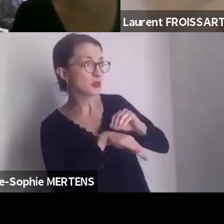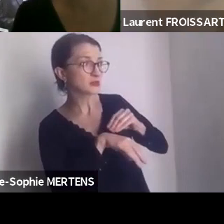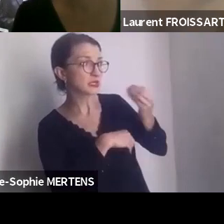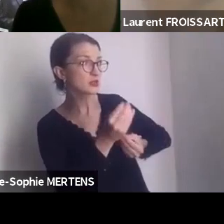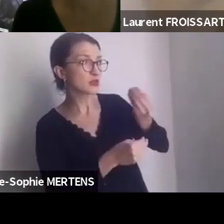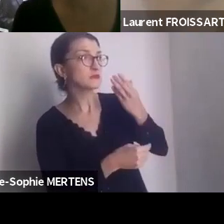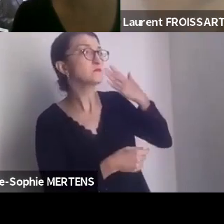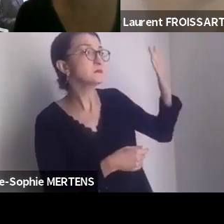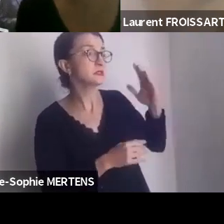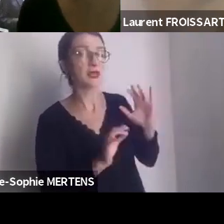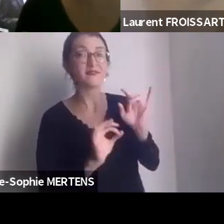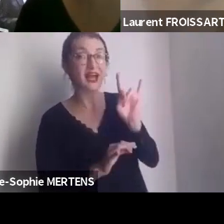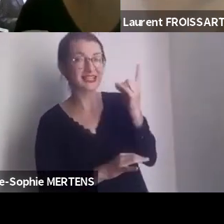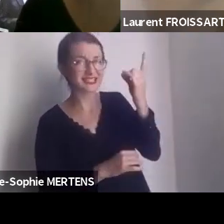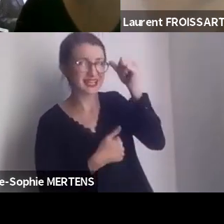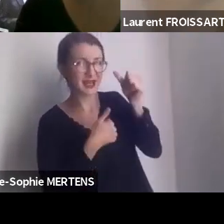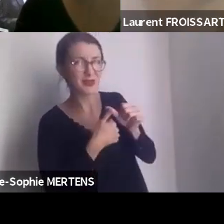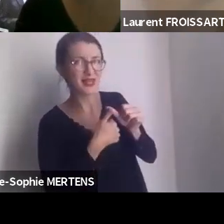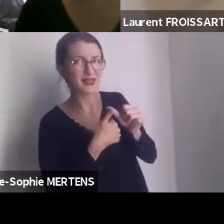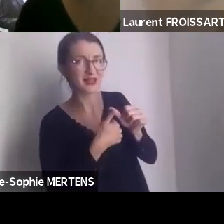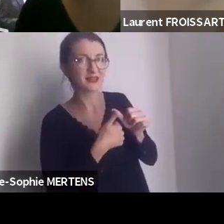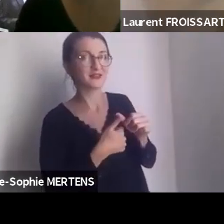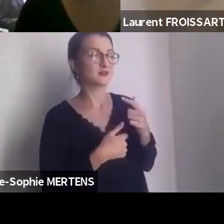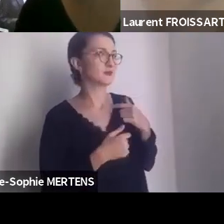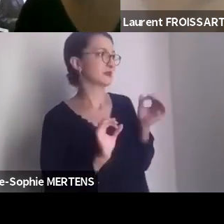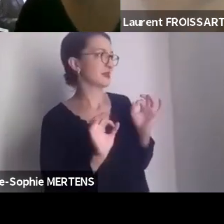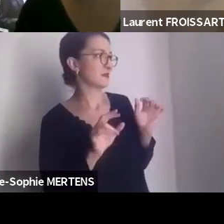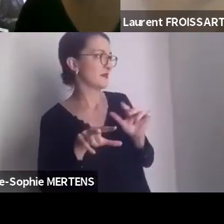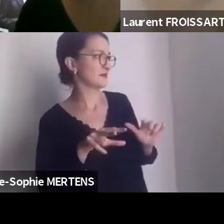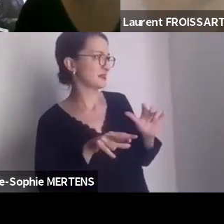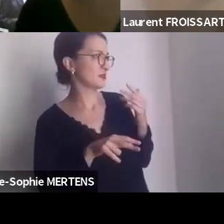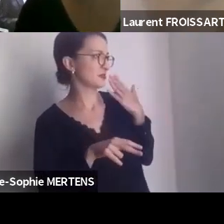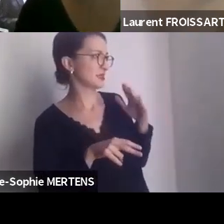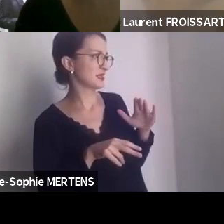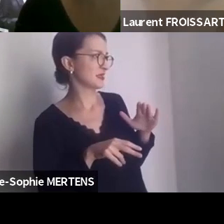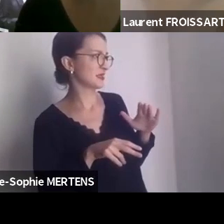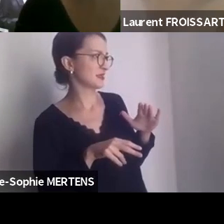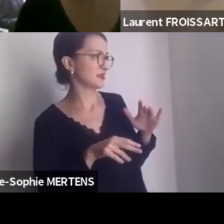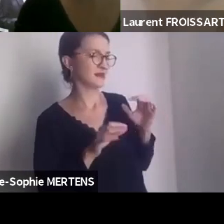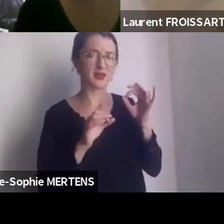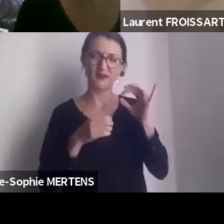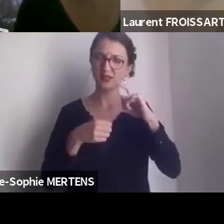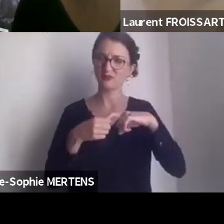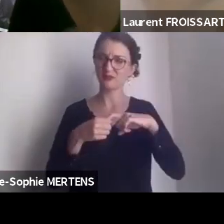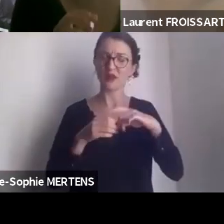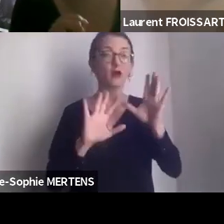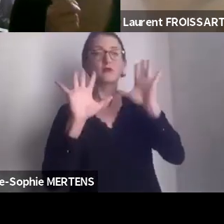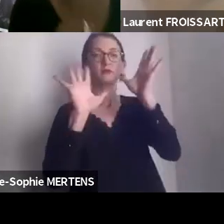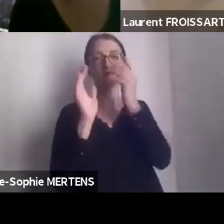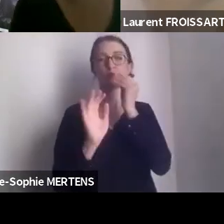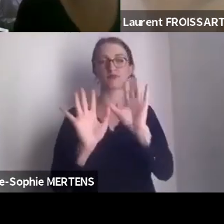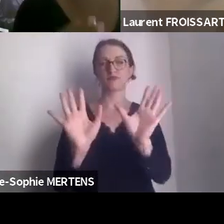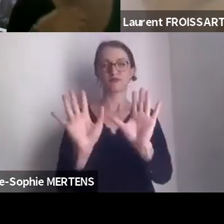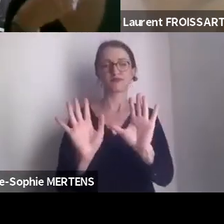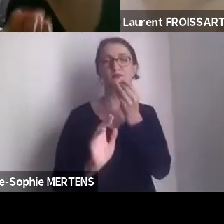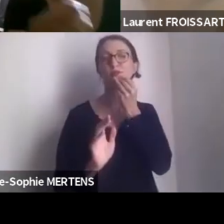le haute définition. Oui, mais ils ont pas la vidéo de toute façon. Non, mais à eux, pour la propre connexion, ils n'ont pas besoin de régler le. Ah, ok, non, autant pour moi. Bon, bah, non,